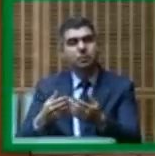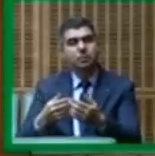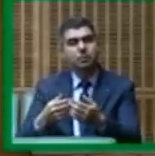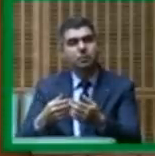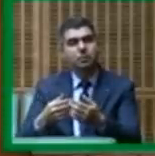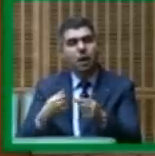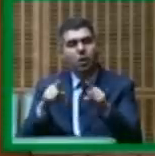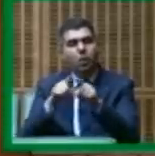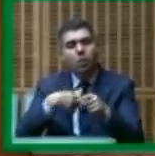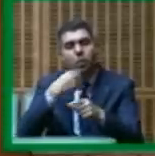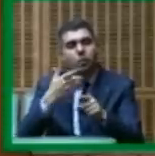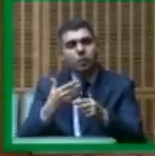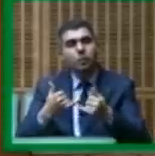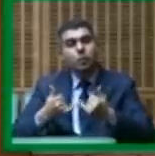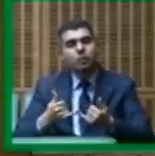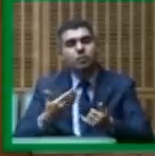في هذه الحكومة